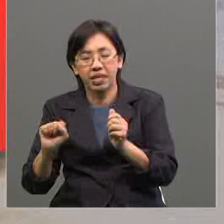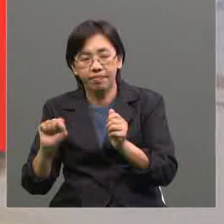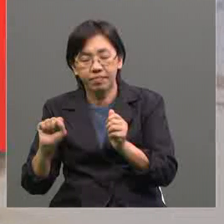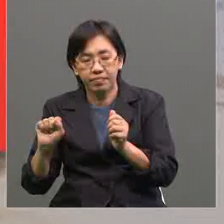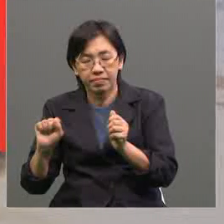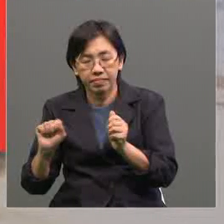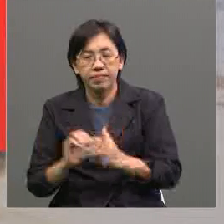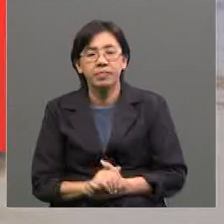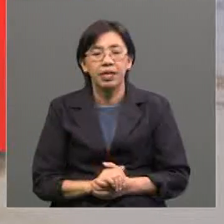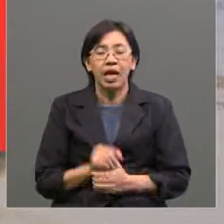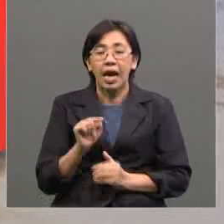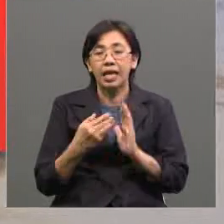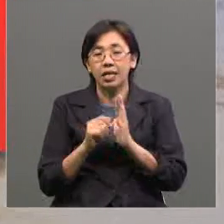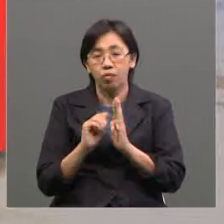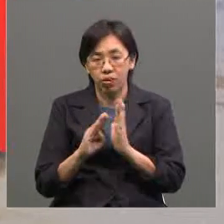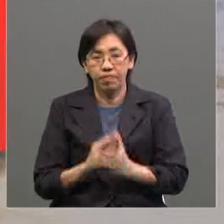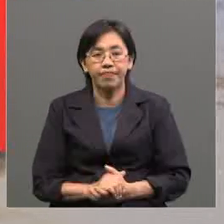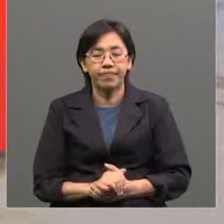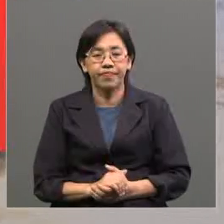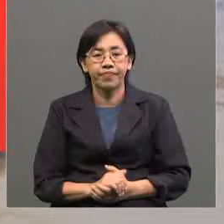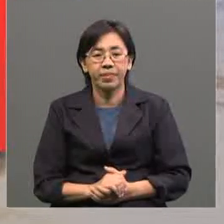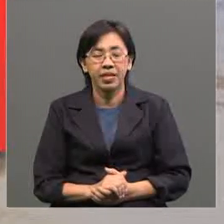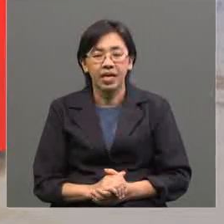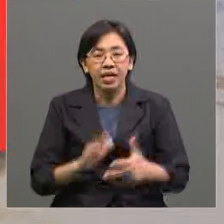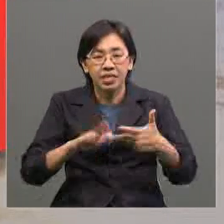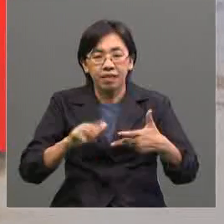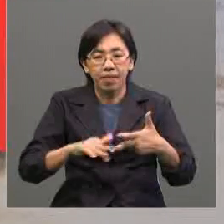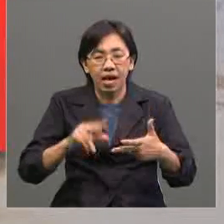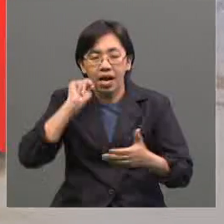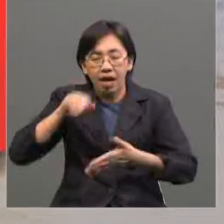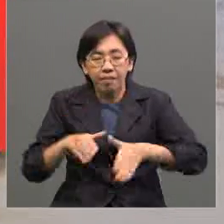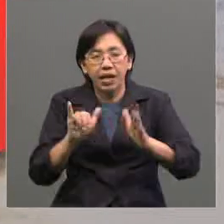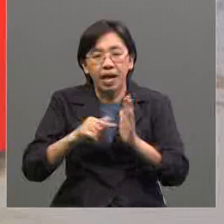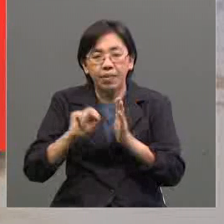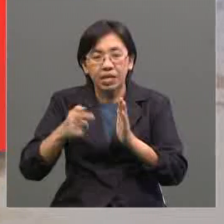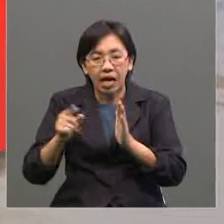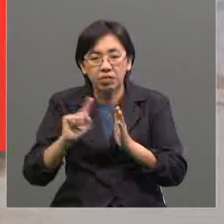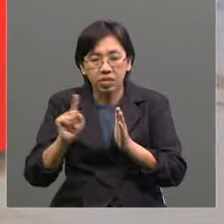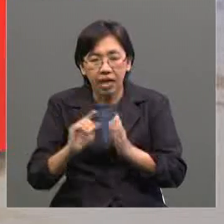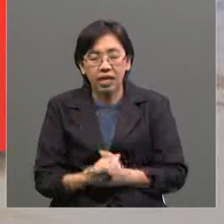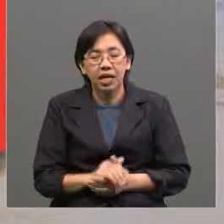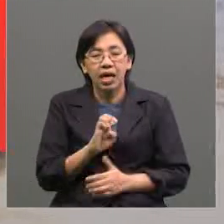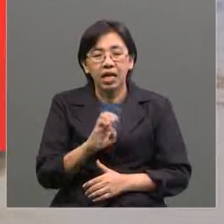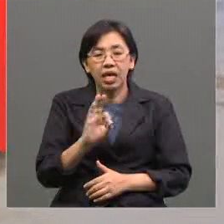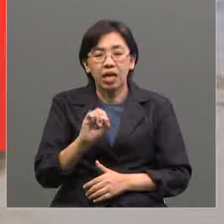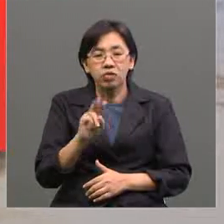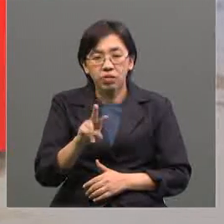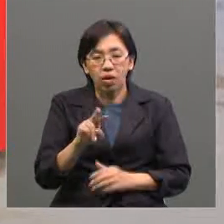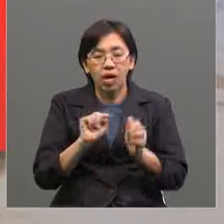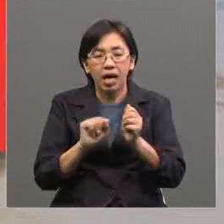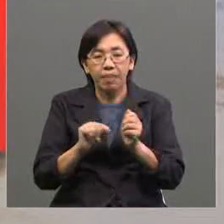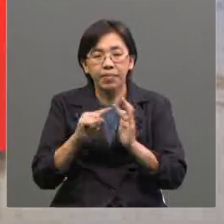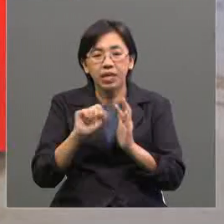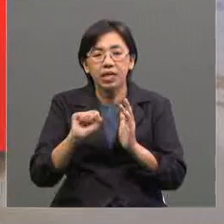จังหวัดอุบลราชธานีต่อมาคือพื้นที่ลุ่มต่ำจากแม่น้ำยังฮะสถานี e92ช่วงอำเภอ